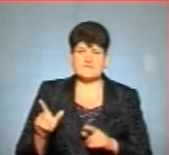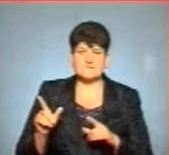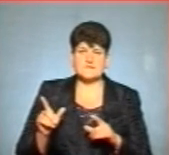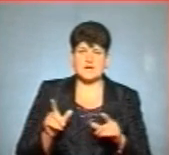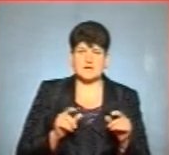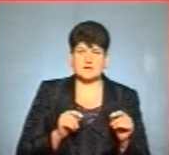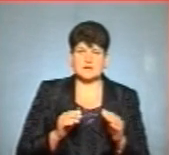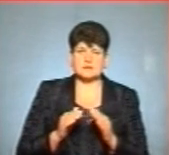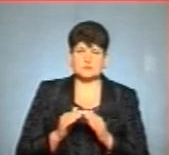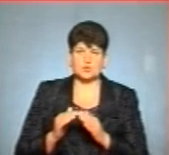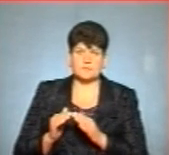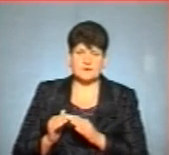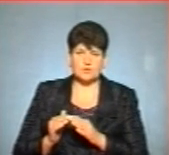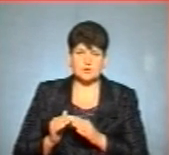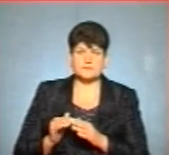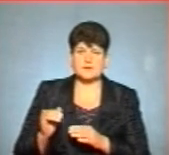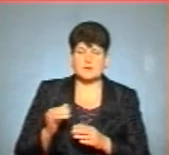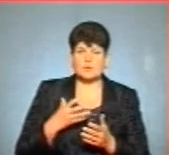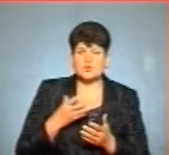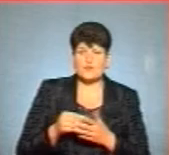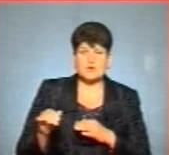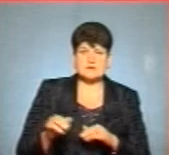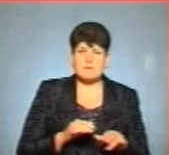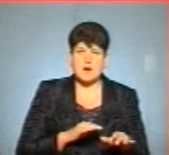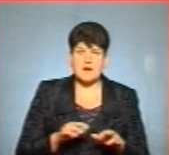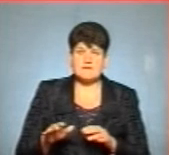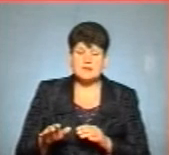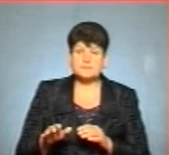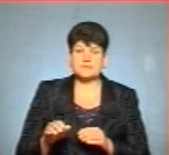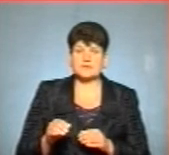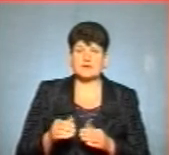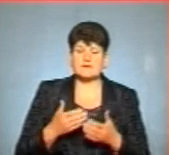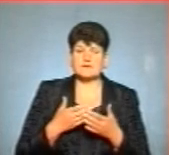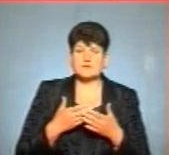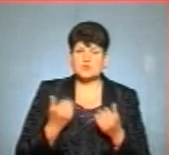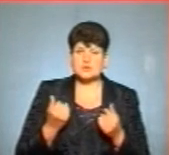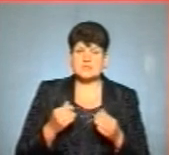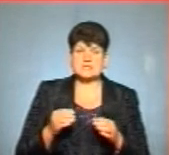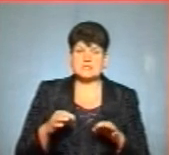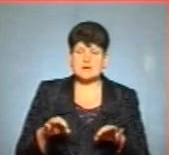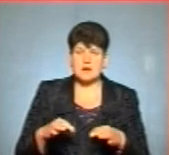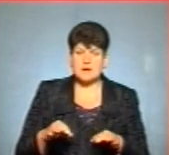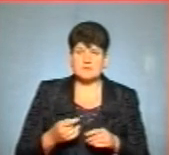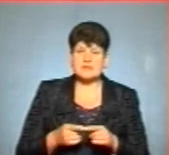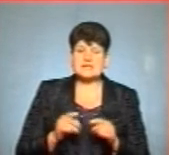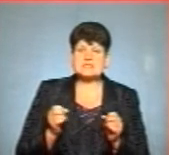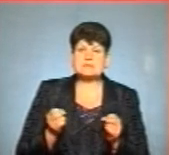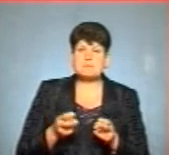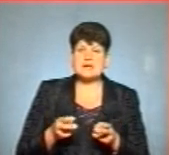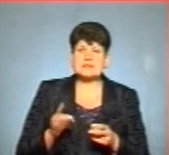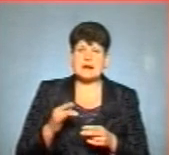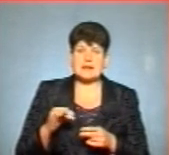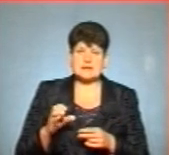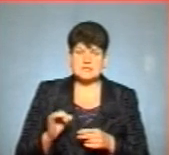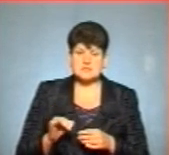виїхали з домівок по своїх справах. Відсутність громадського транспорту, тільки спецрейсів,